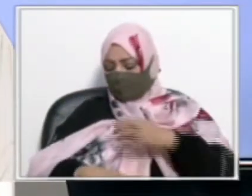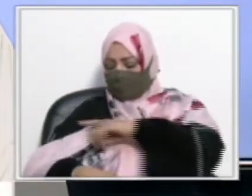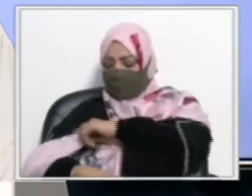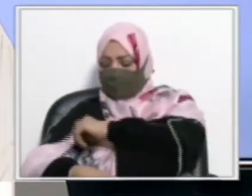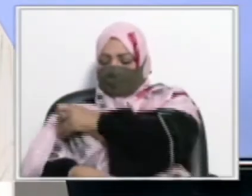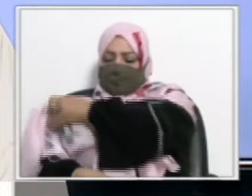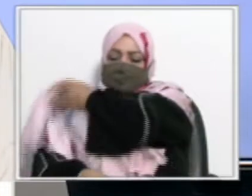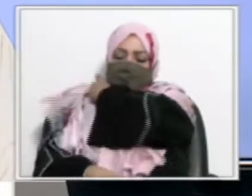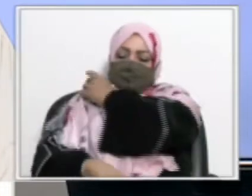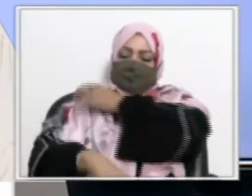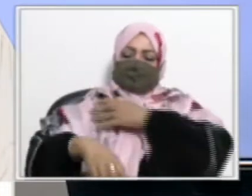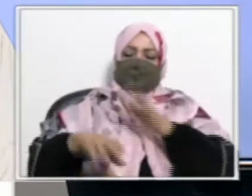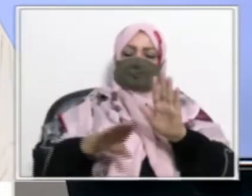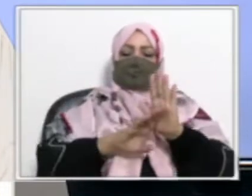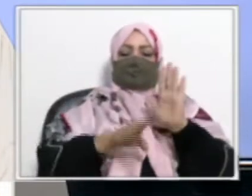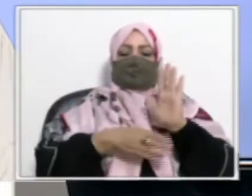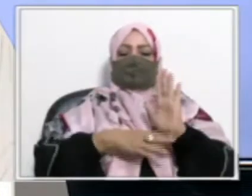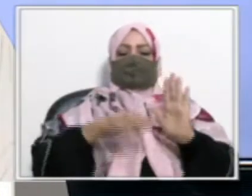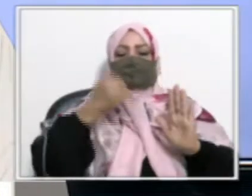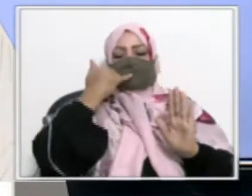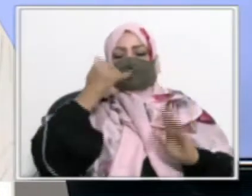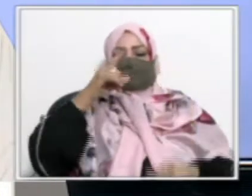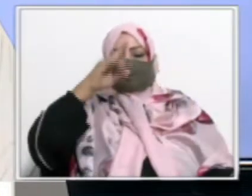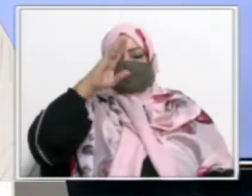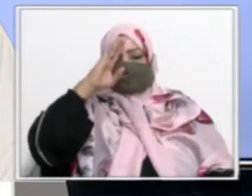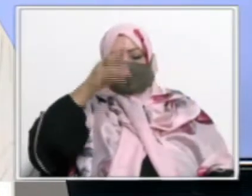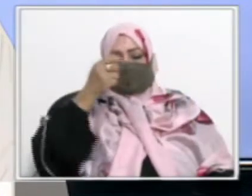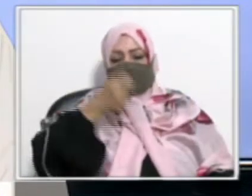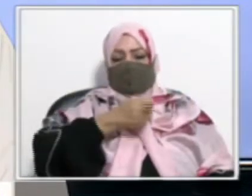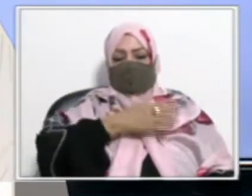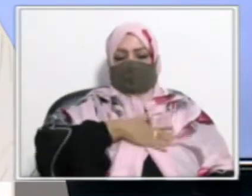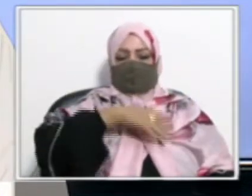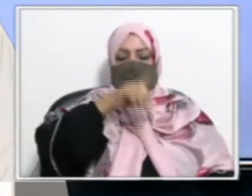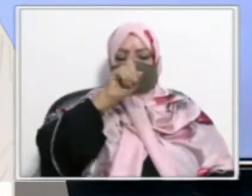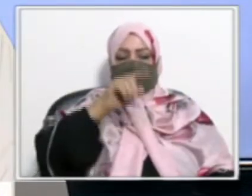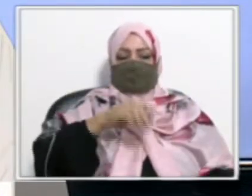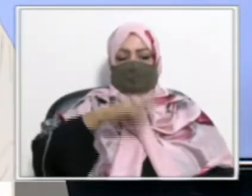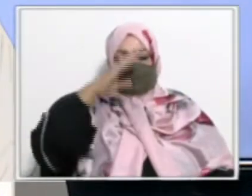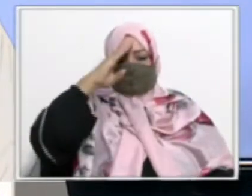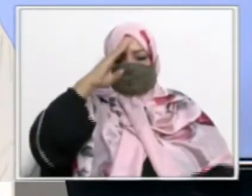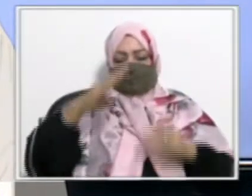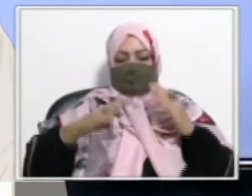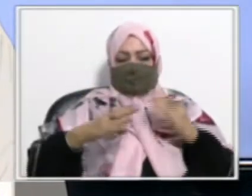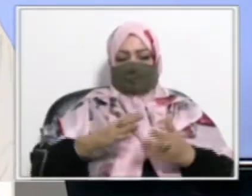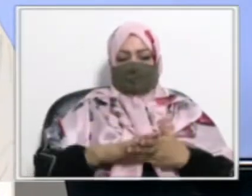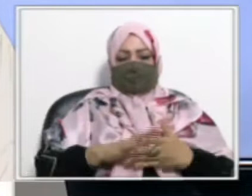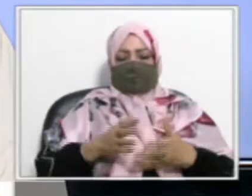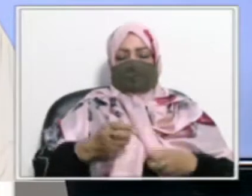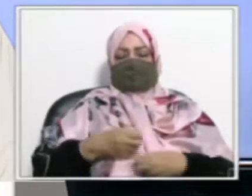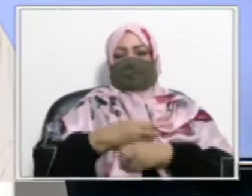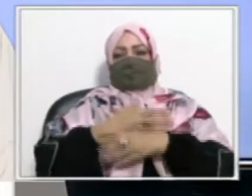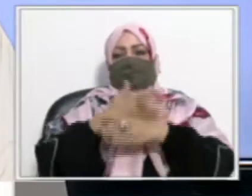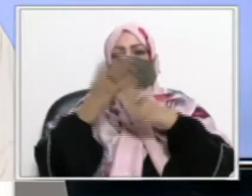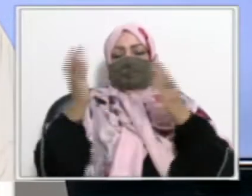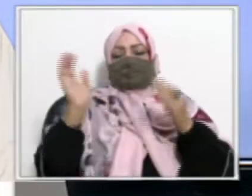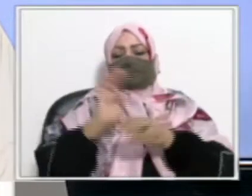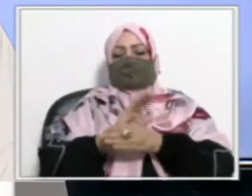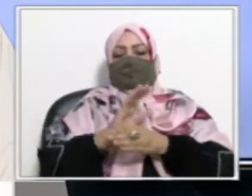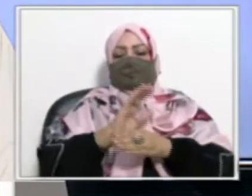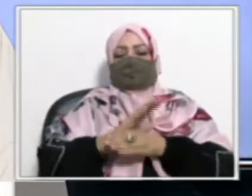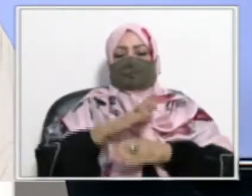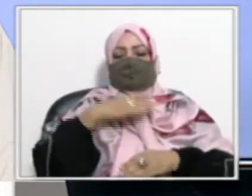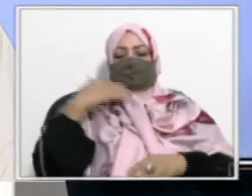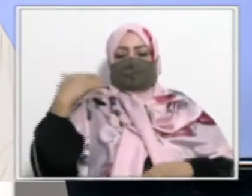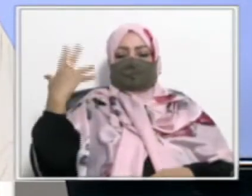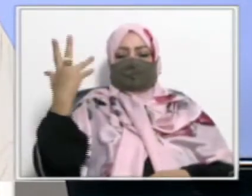بكل خير أنت وأستاذ الشيخ مكلمت كل من يعمل في ثلاث سنوات. الله يحفظك ويبارك فيك. الله يحفظك يا